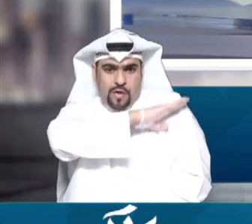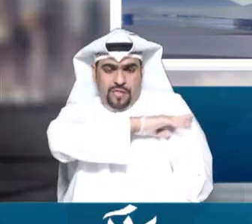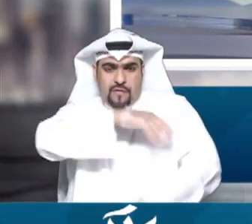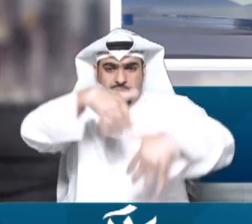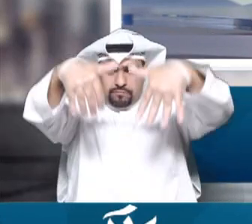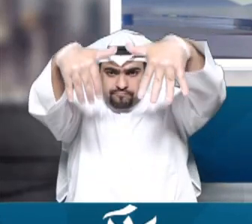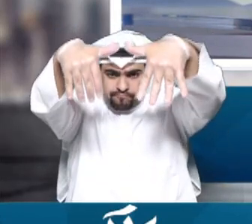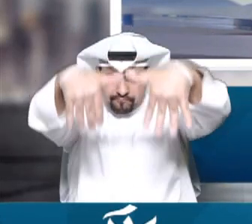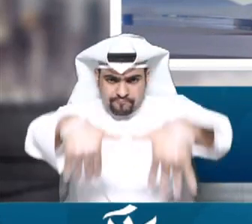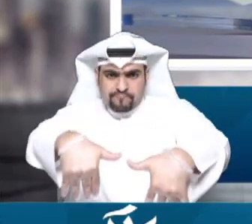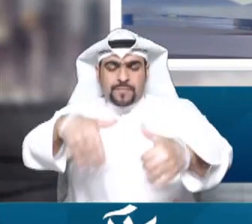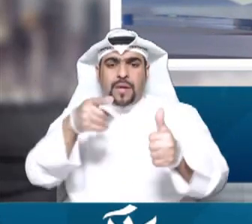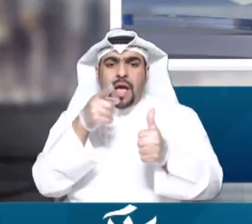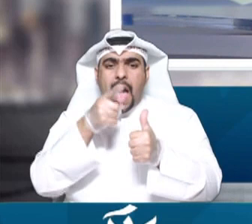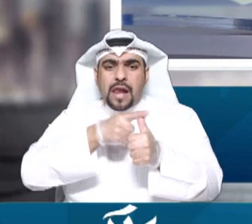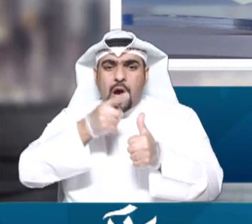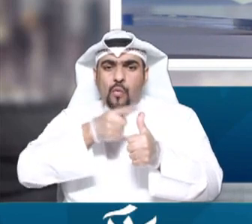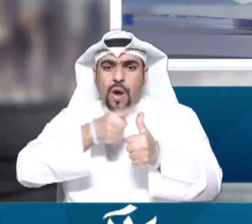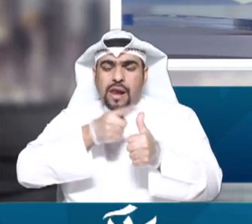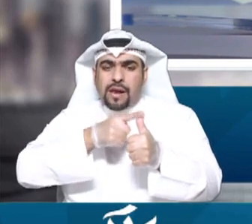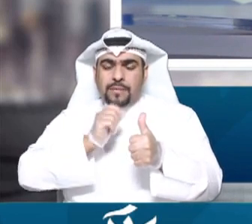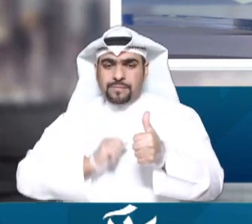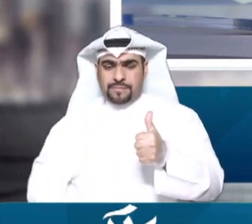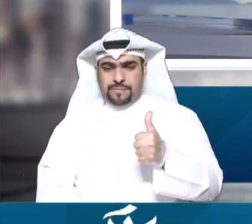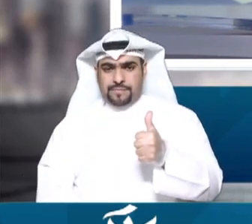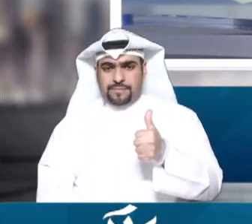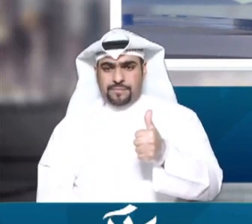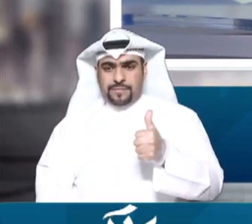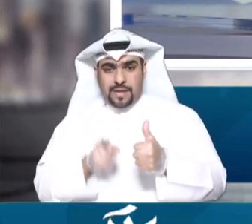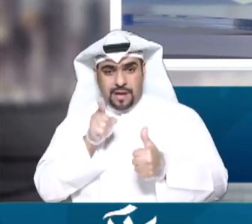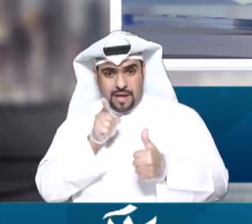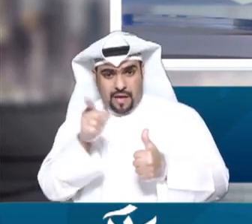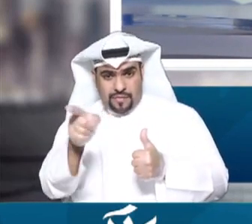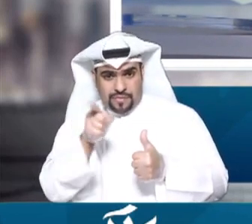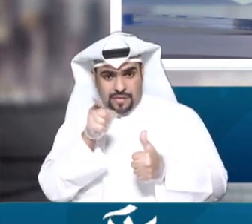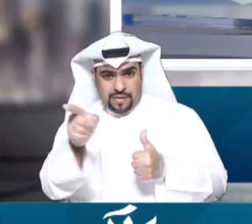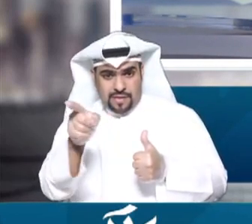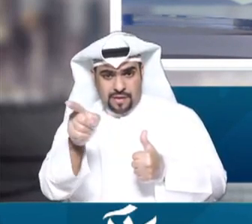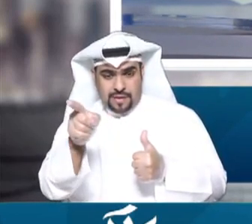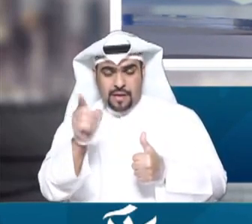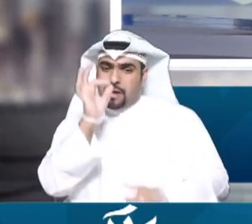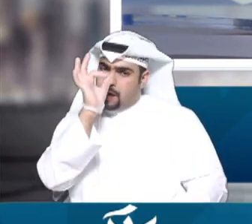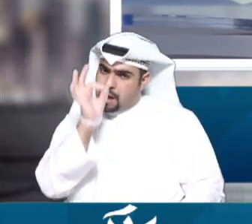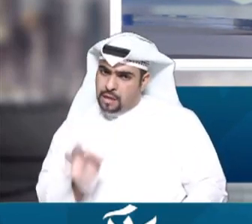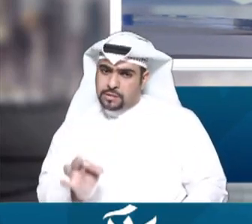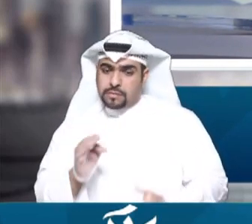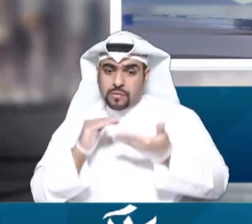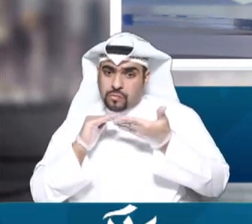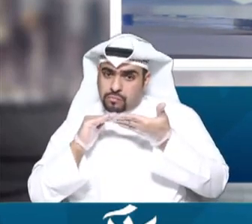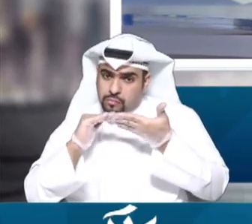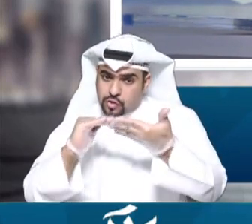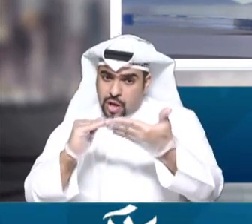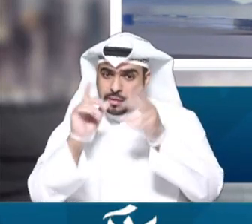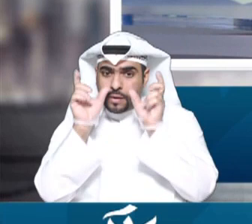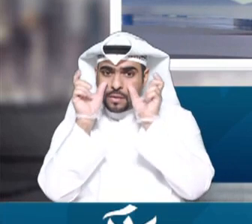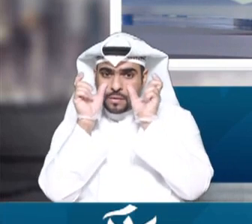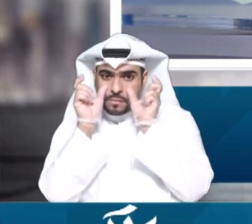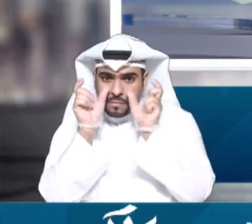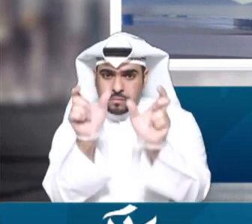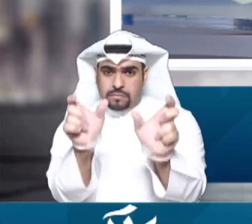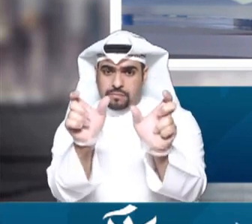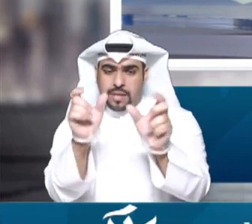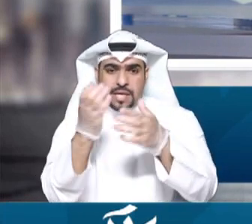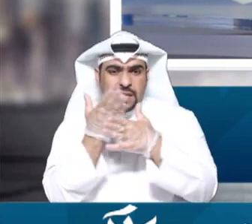الأول مثل ما يقولون، هذول يحتاجون إلى عناية ورعاية مهمة جدا